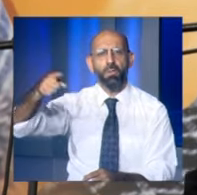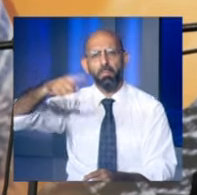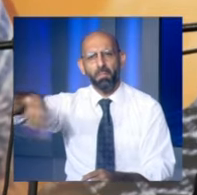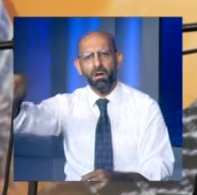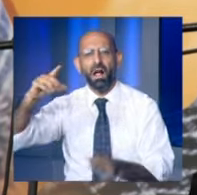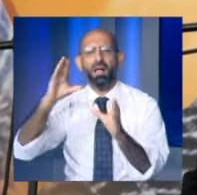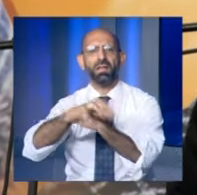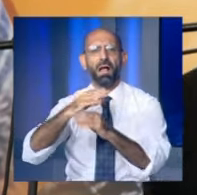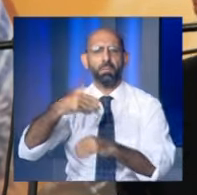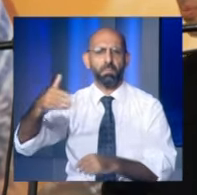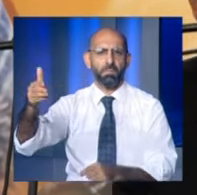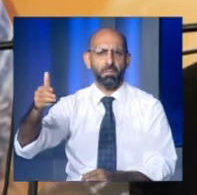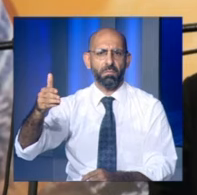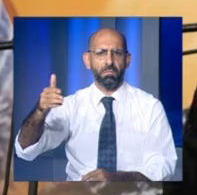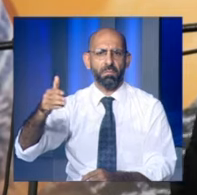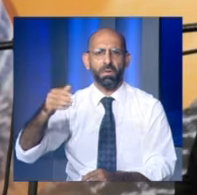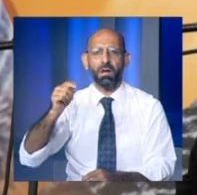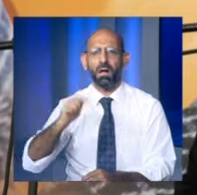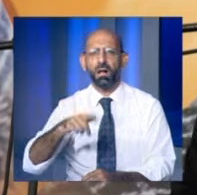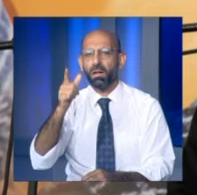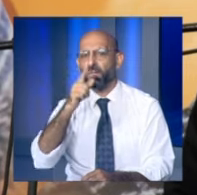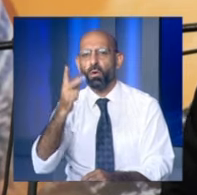نحن مقاومون